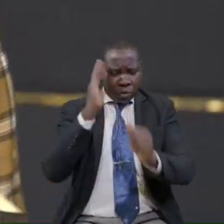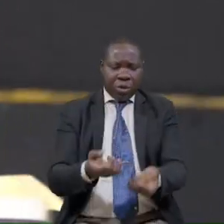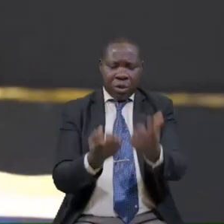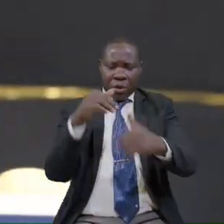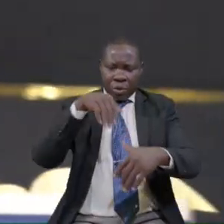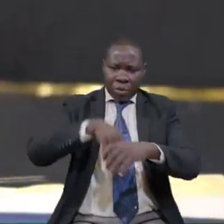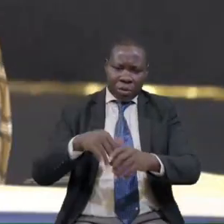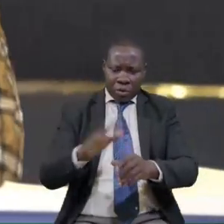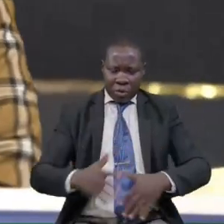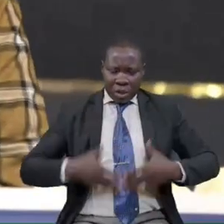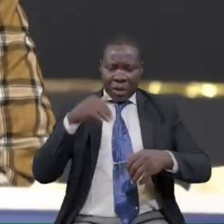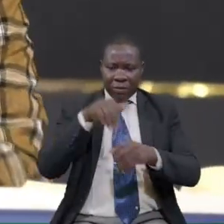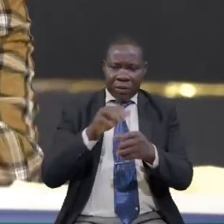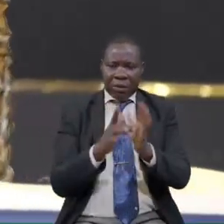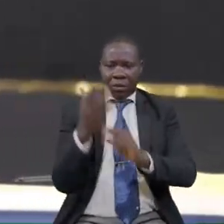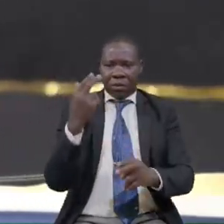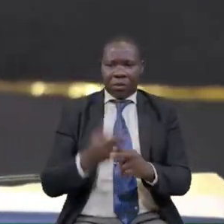aux Corinthiens,